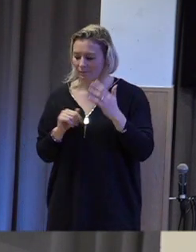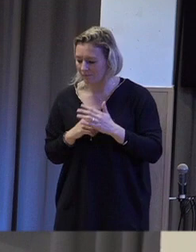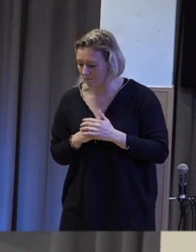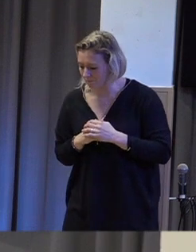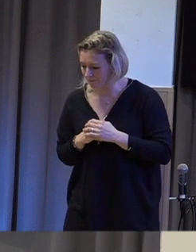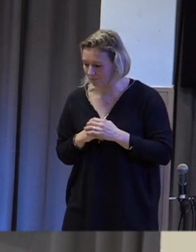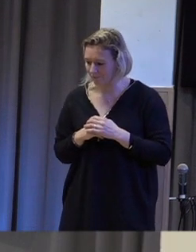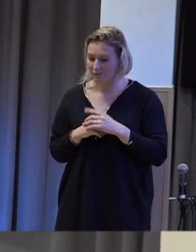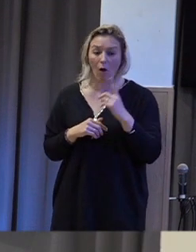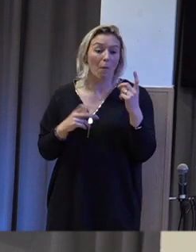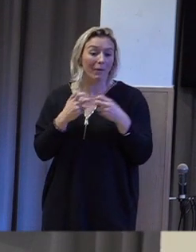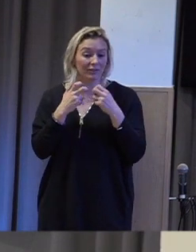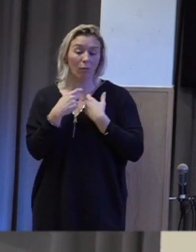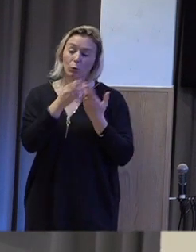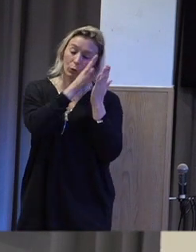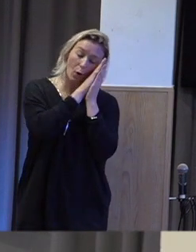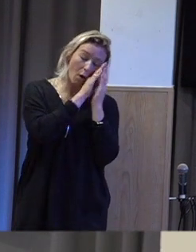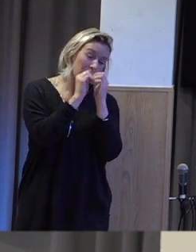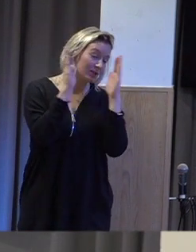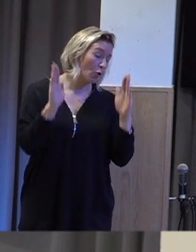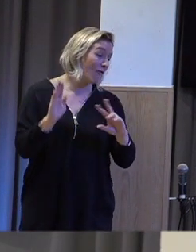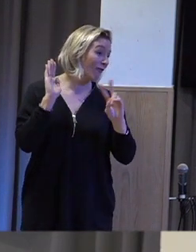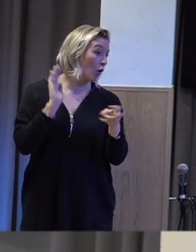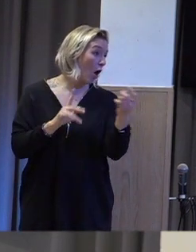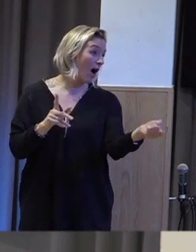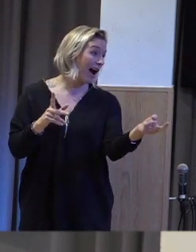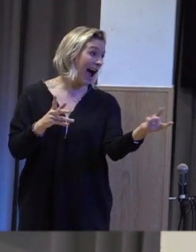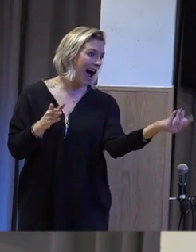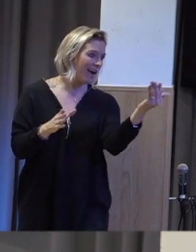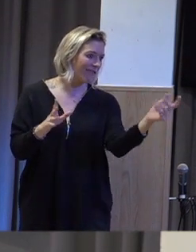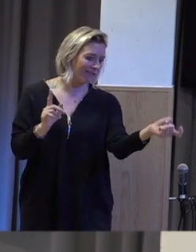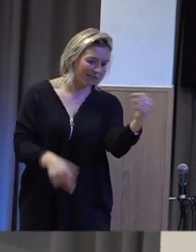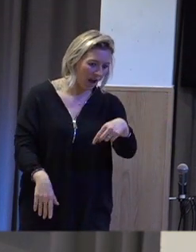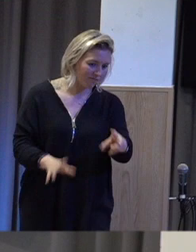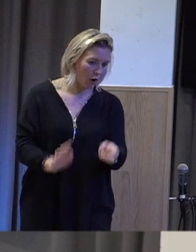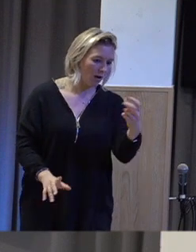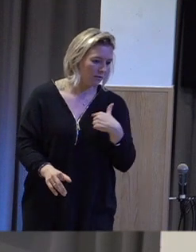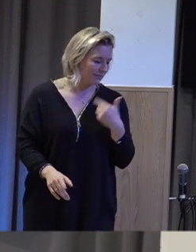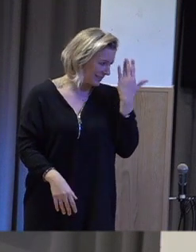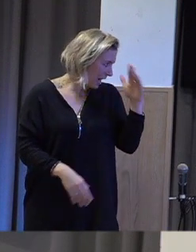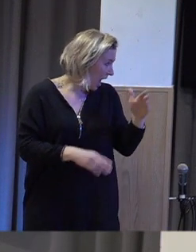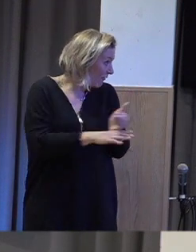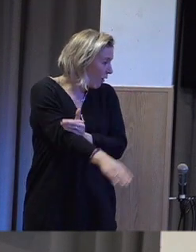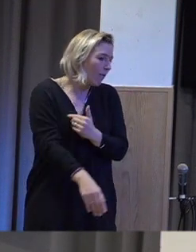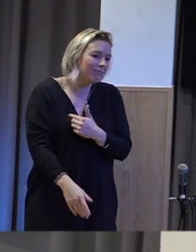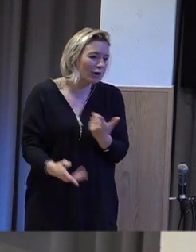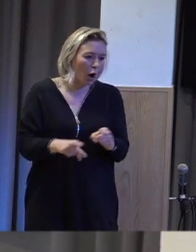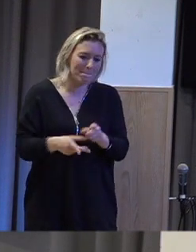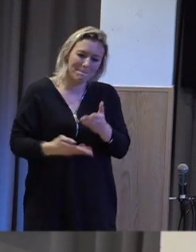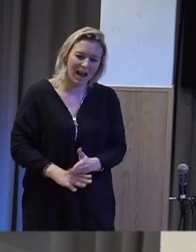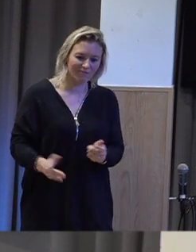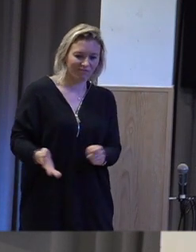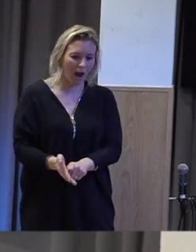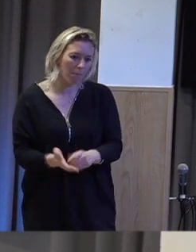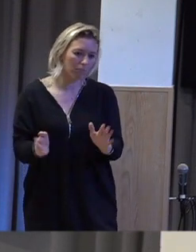à quelle veille de la nuit le voleur doit venir, il veillerait et ne laisserait pas percer sa maison. C'est pourquoi vous aussi, tenez-vous prêts, car le Fils